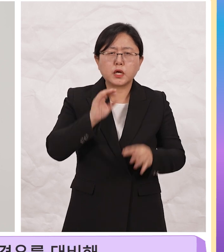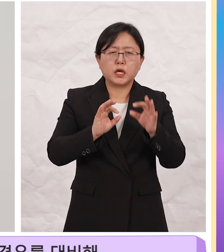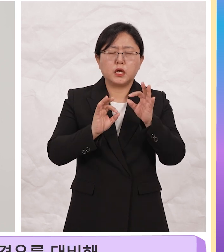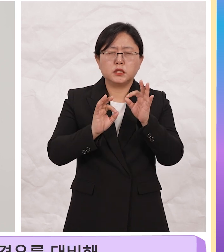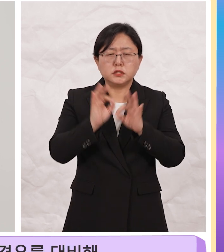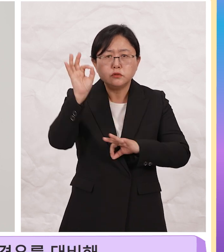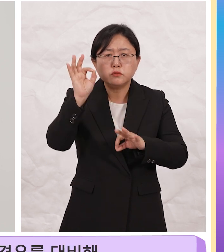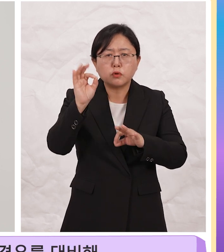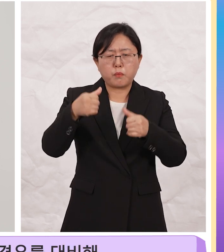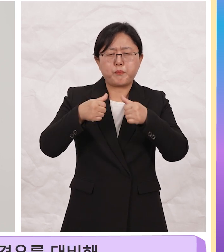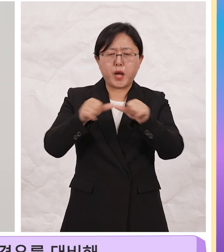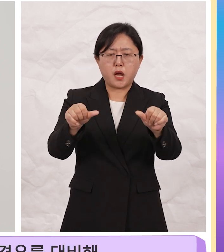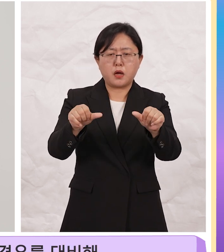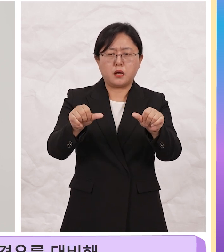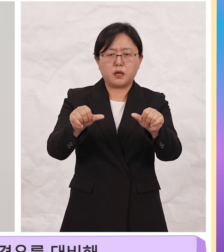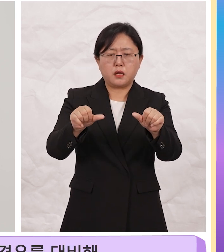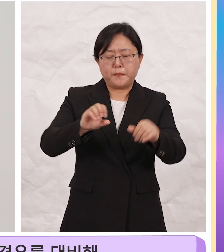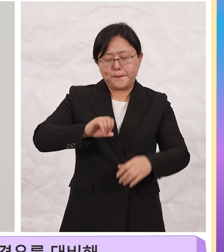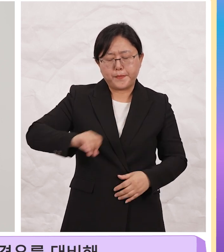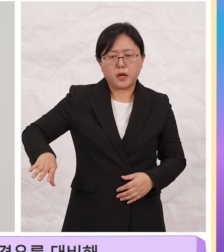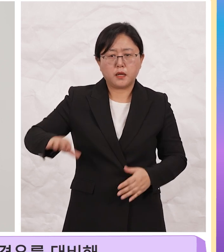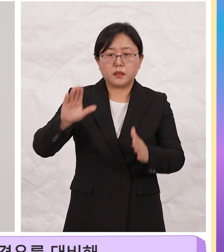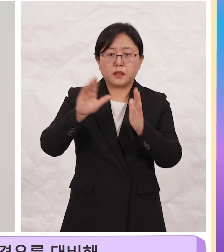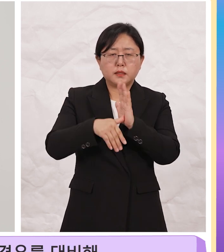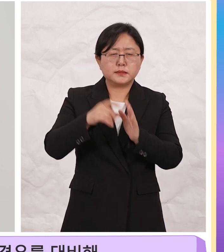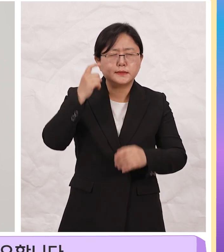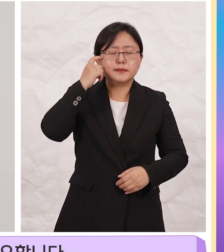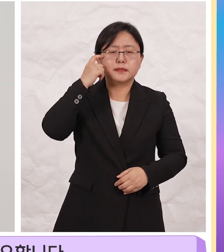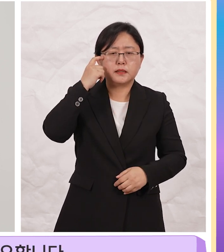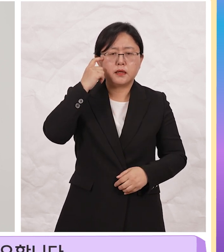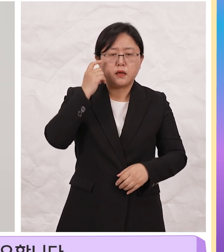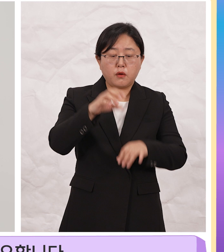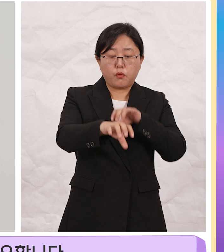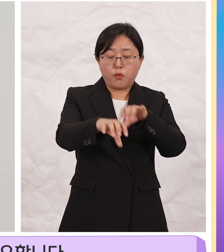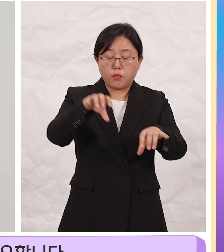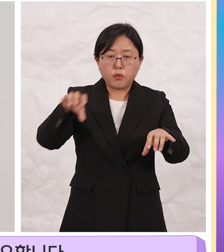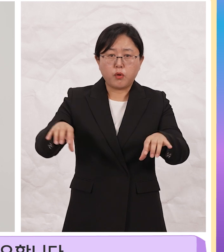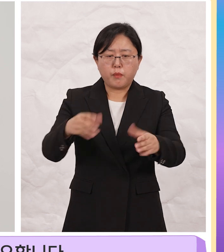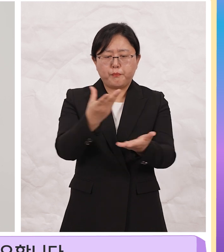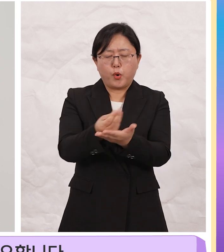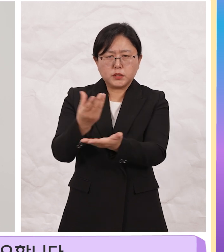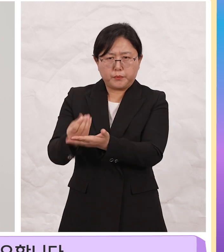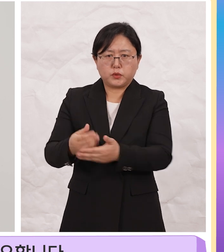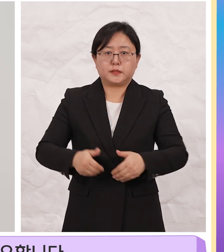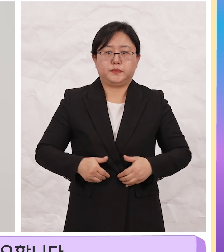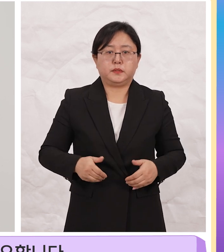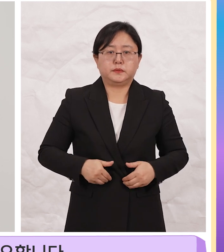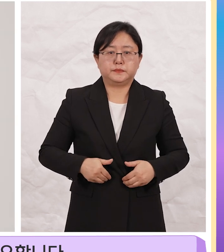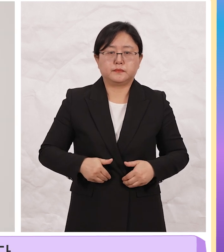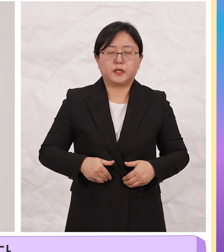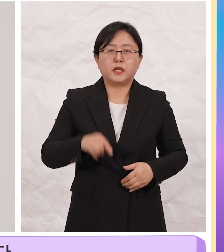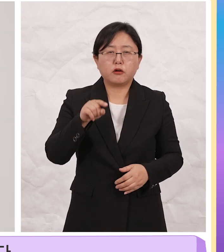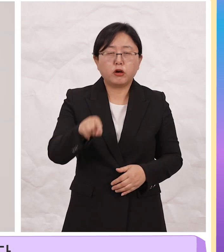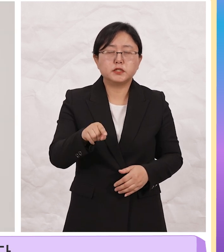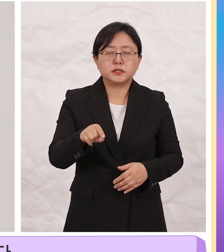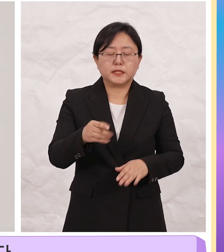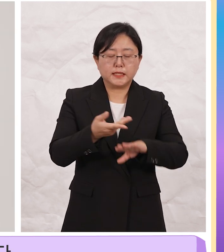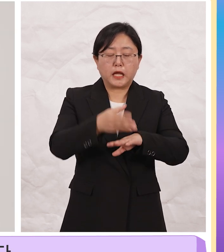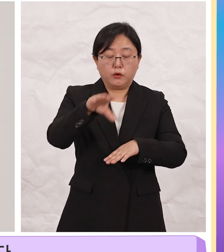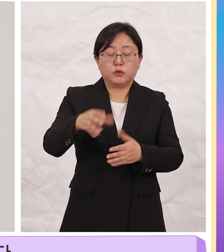실수로 파일 원본이 손상되거나 잃어버릴 경우를 대비해 여러 곳에 복사해 두는 과정이 필요합니다.